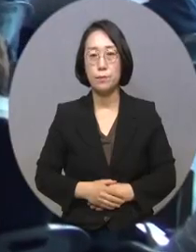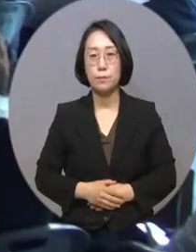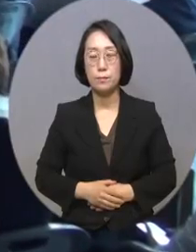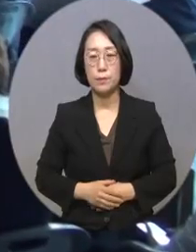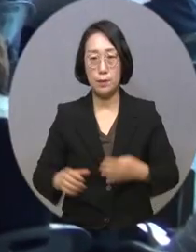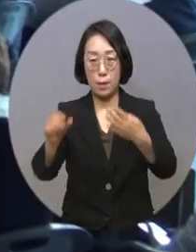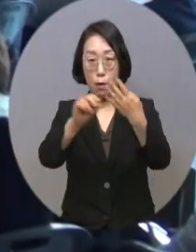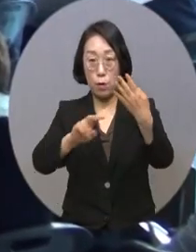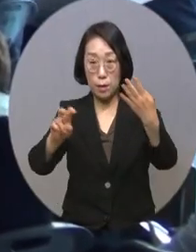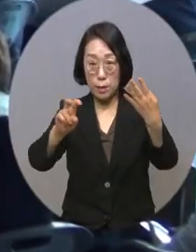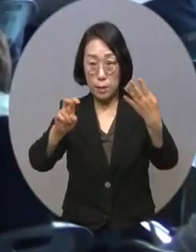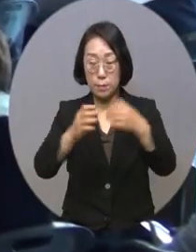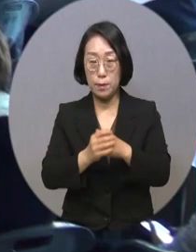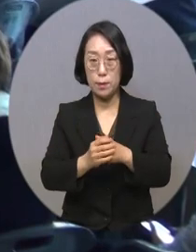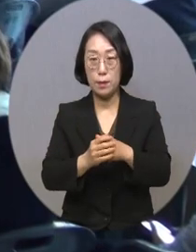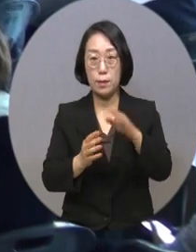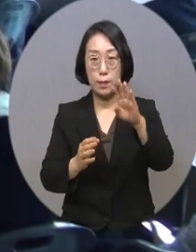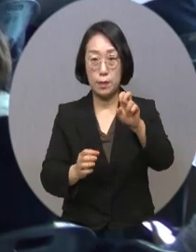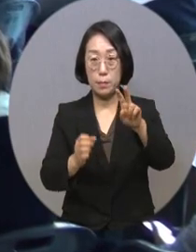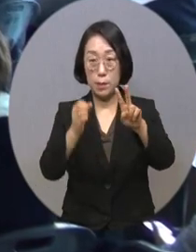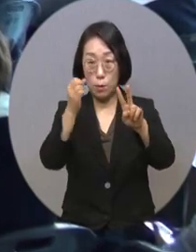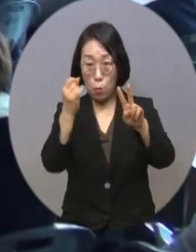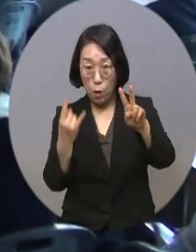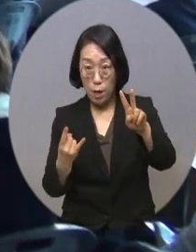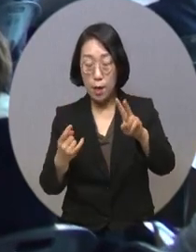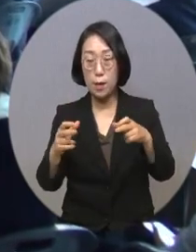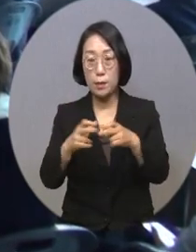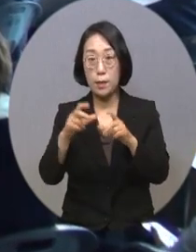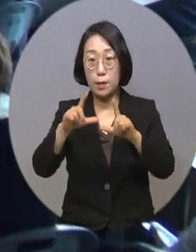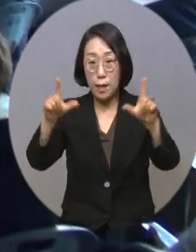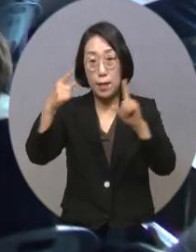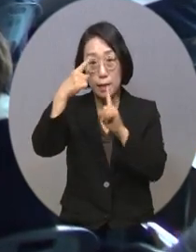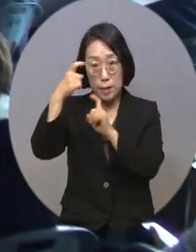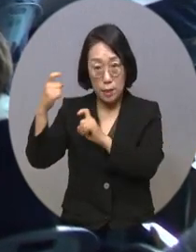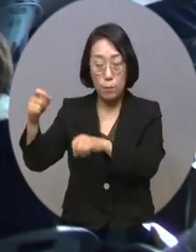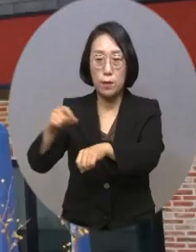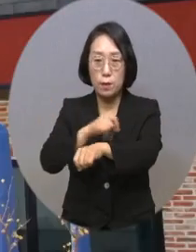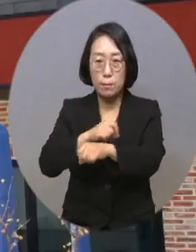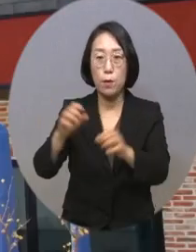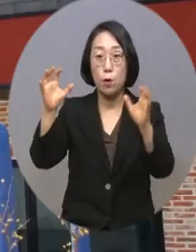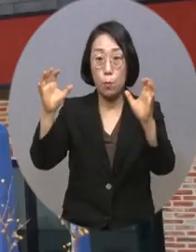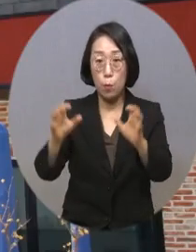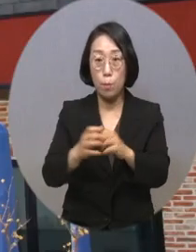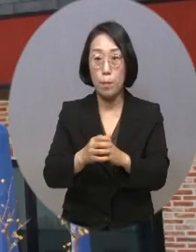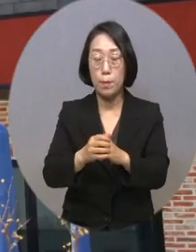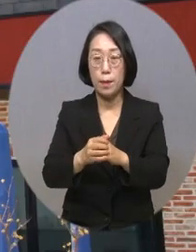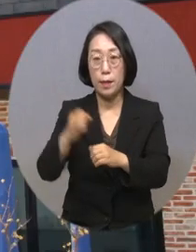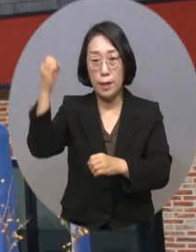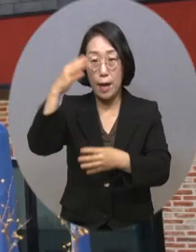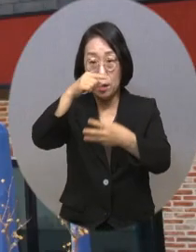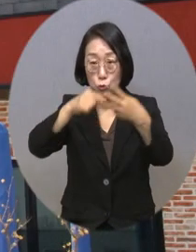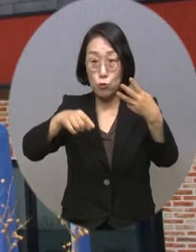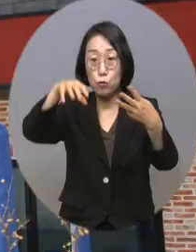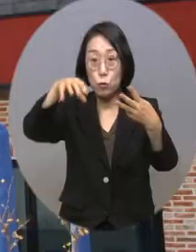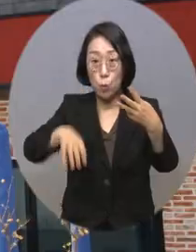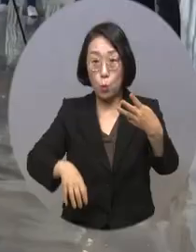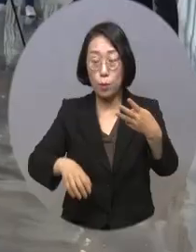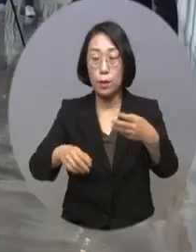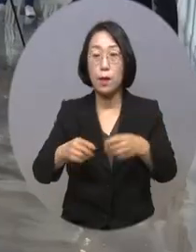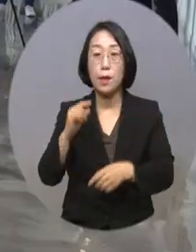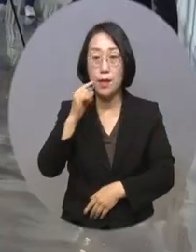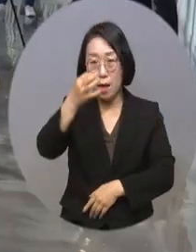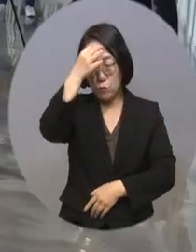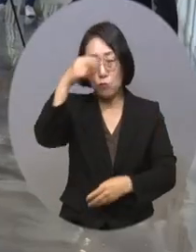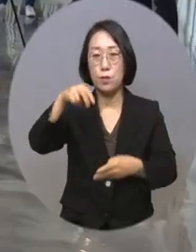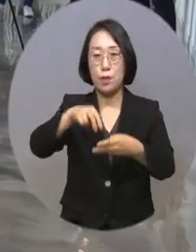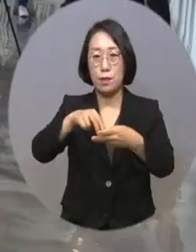지난 20일 제42회 장애인의 날 기념 특별 행사가 진행되는 양주시 경기 에이블 아트센터입니다.